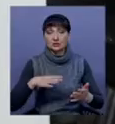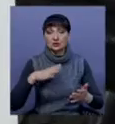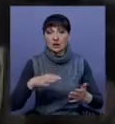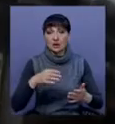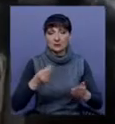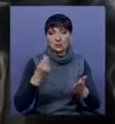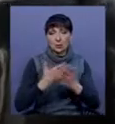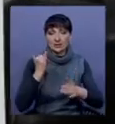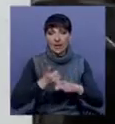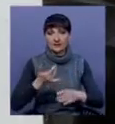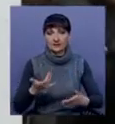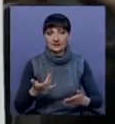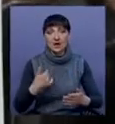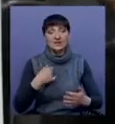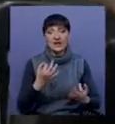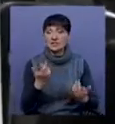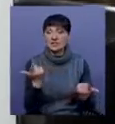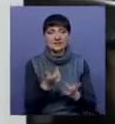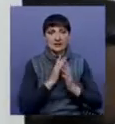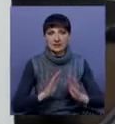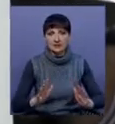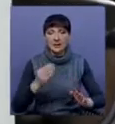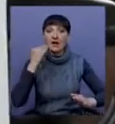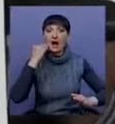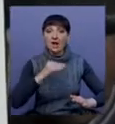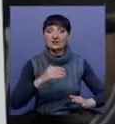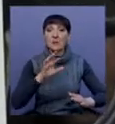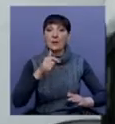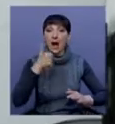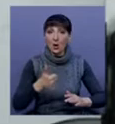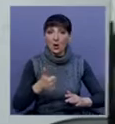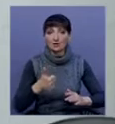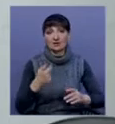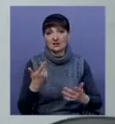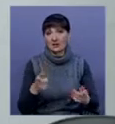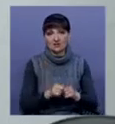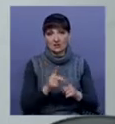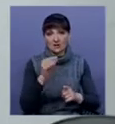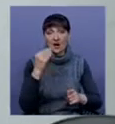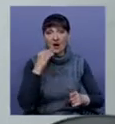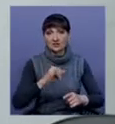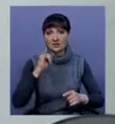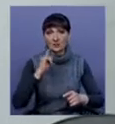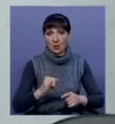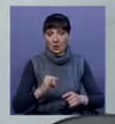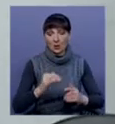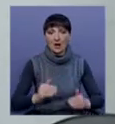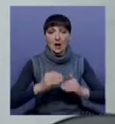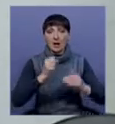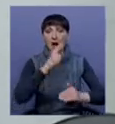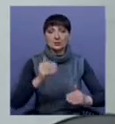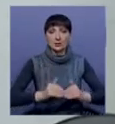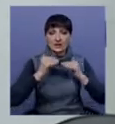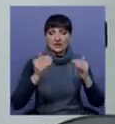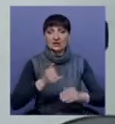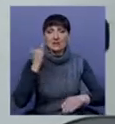цены. Нет, не устраивает, честно говоря. Было бы качество хорошее, другое дело. Был столько-то, поднялся столько, газ поднялся, бензин